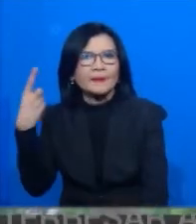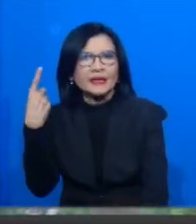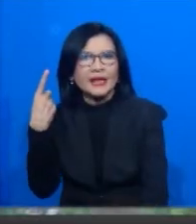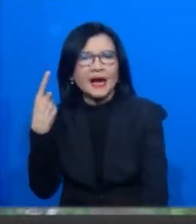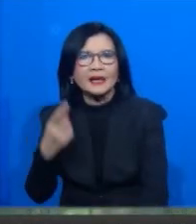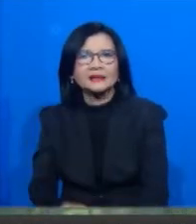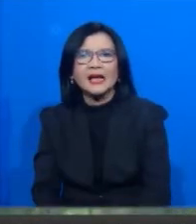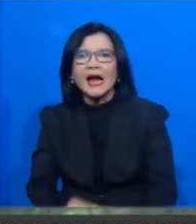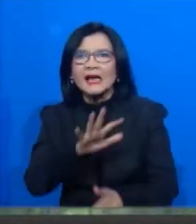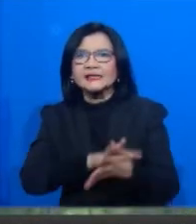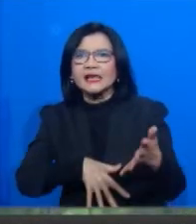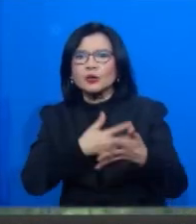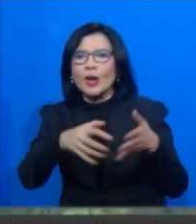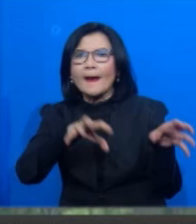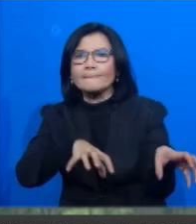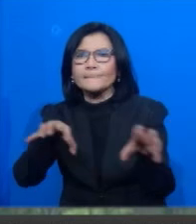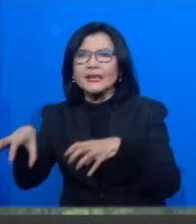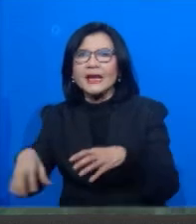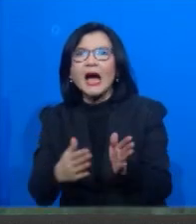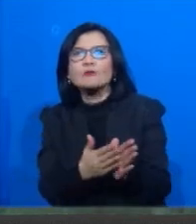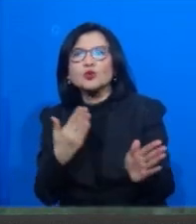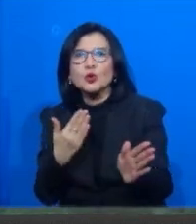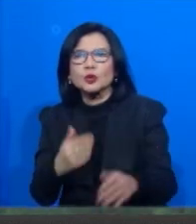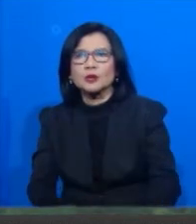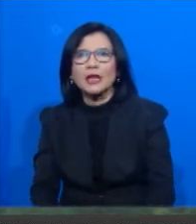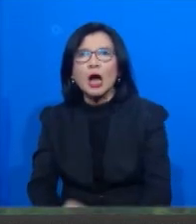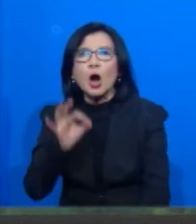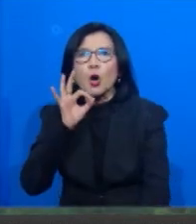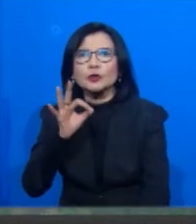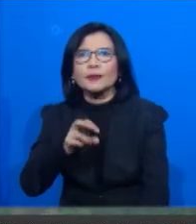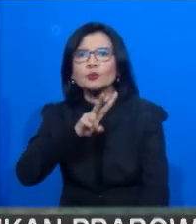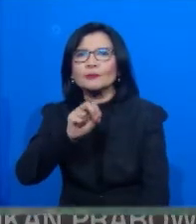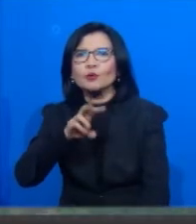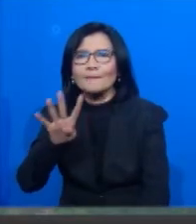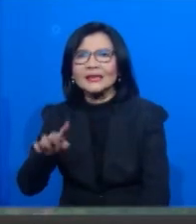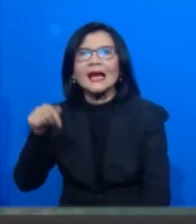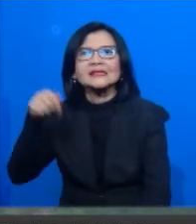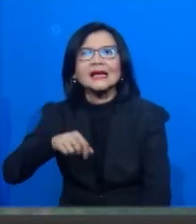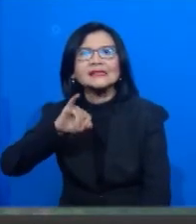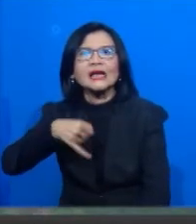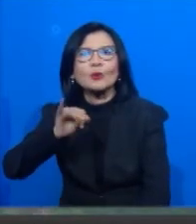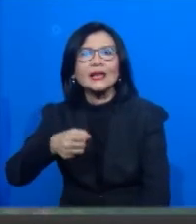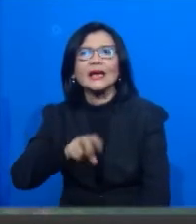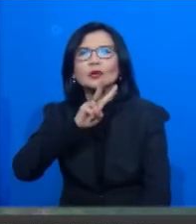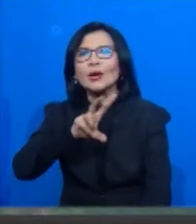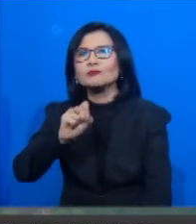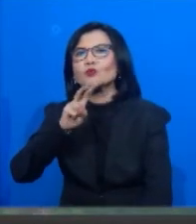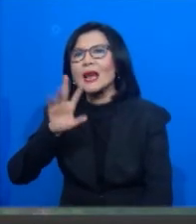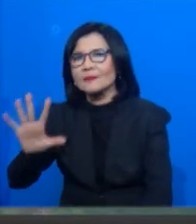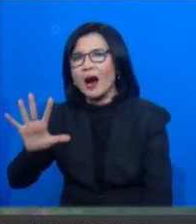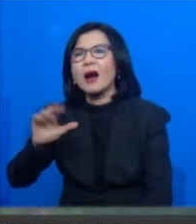memundurkan jadwal perpindahan aparatur sipil negara ASN dari Oktober 2024 menjadi Januari 2025.